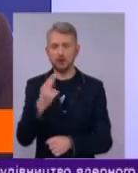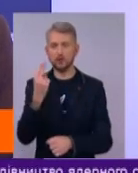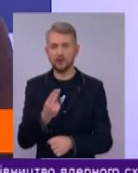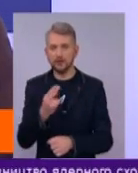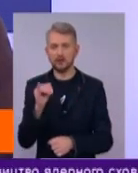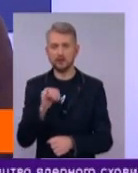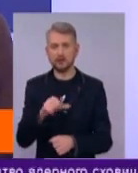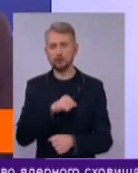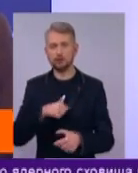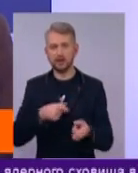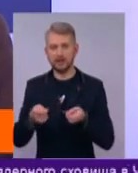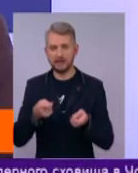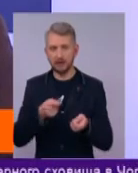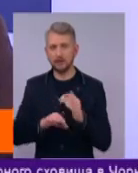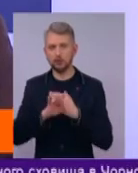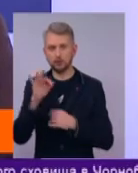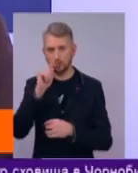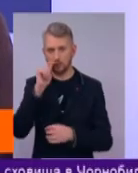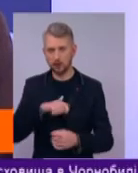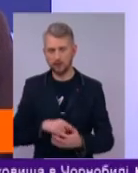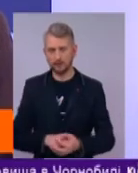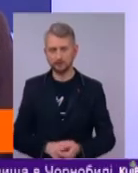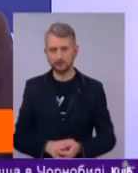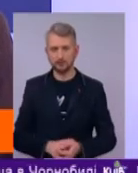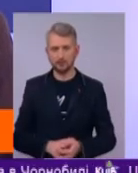та суверенітет на сході України.